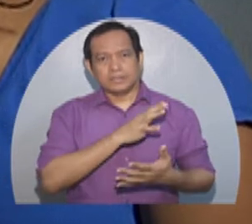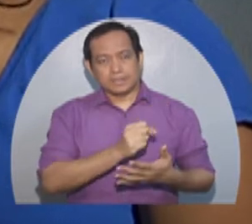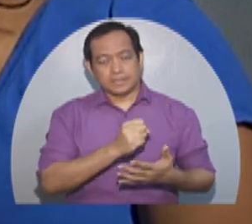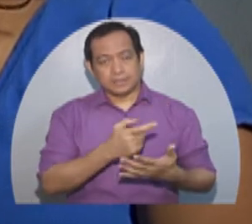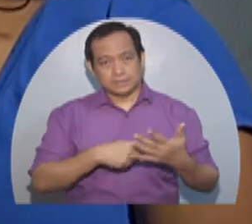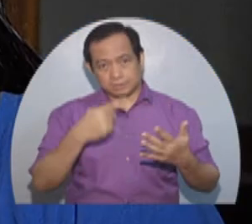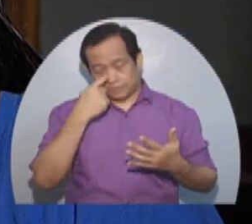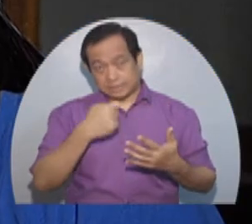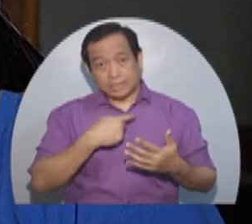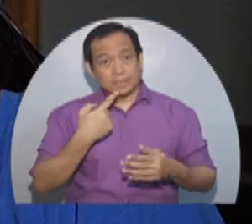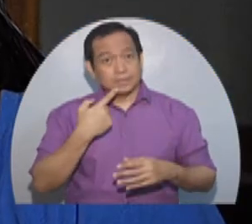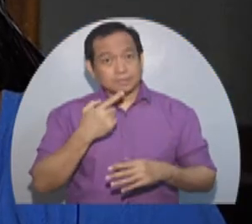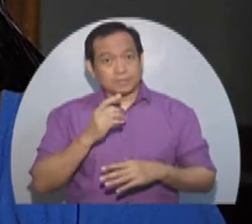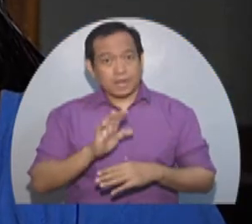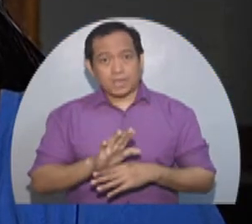po